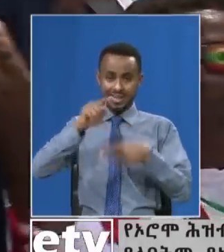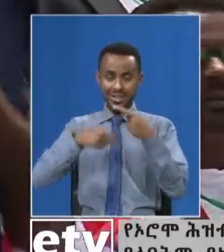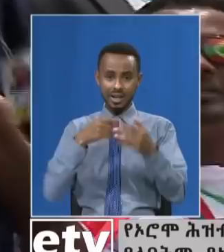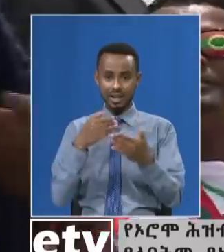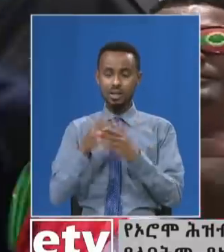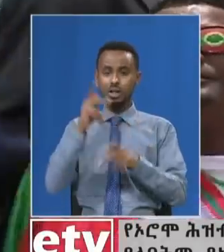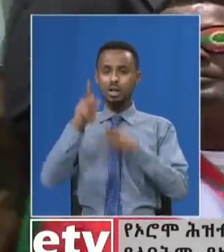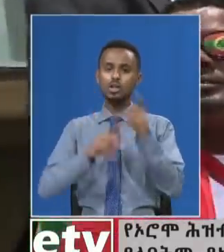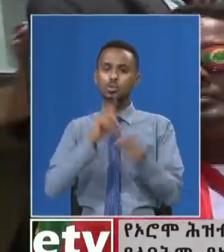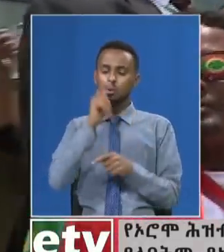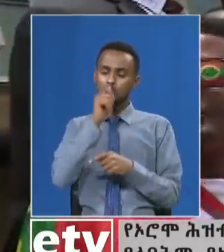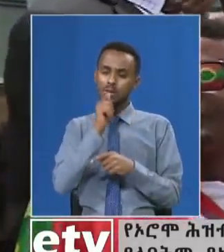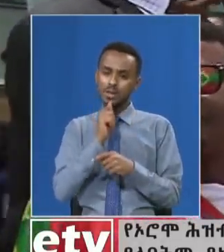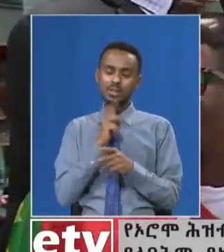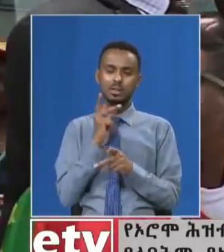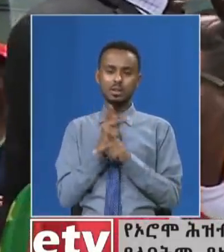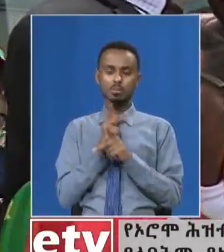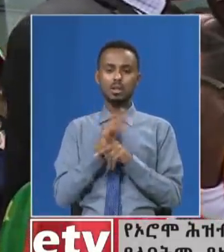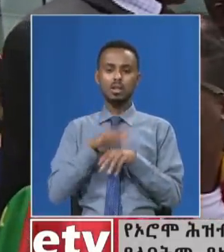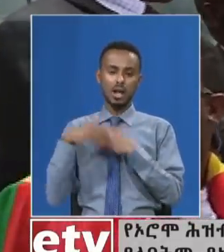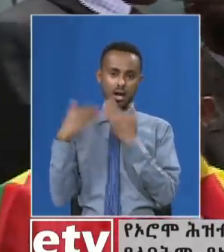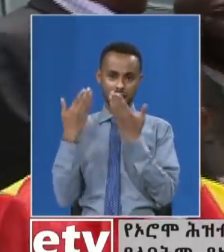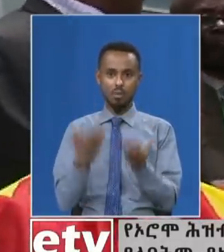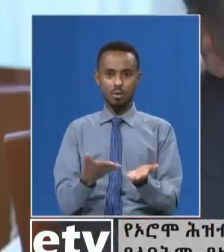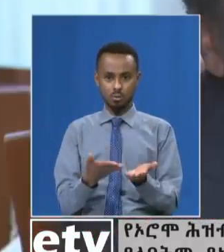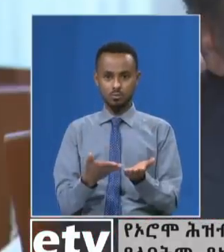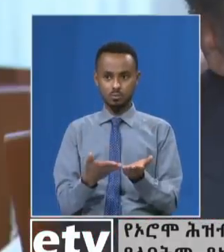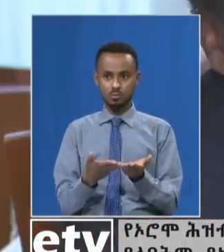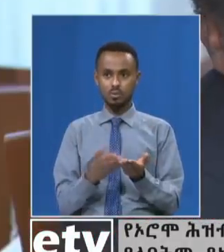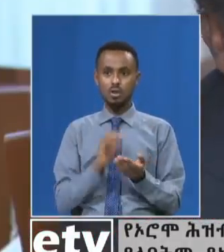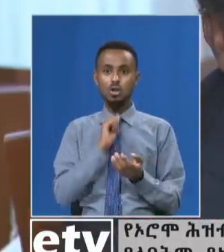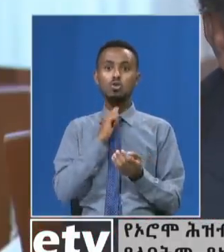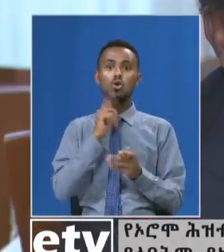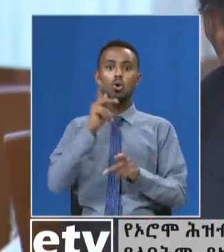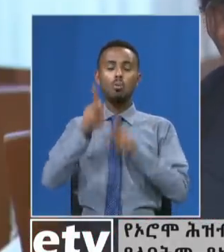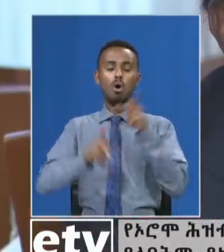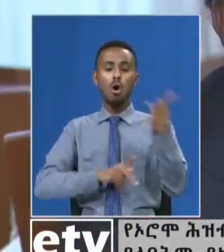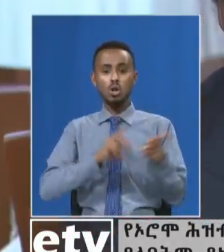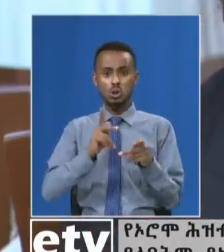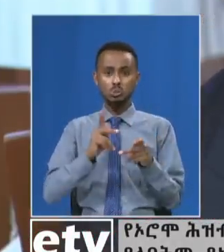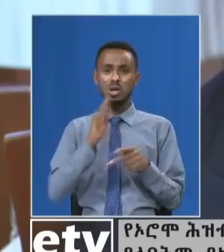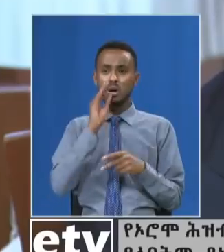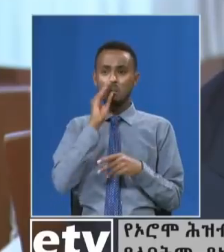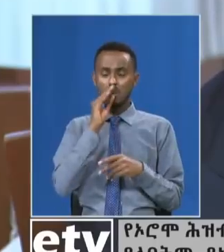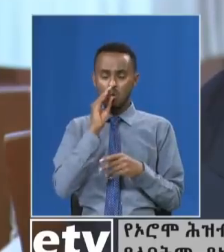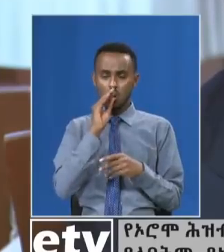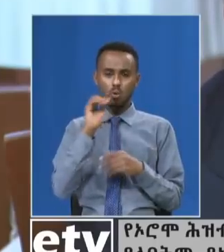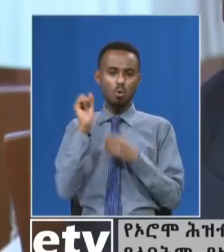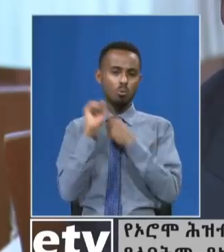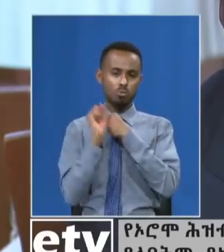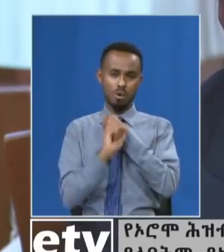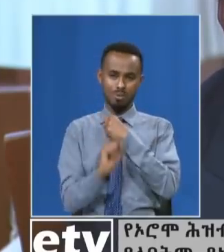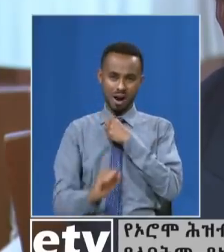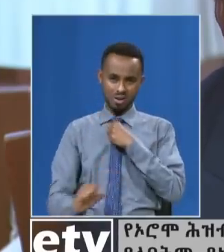ድረስ ህዝቡ በትግስት እንዲጠብቅ ጥሪ ያቀርባሉ። የኦሮሞ ህዝብ በሚነዙ